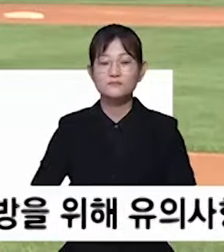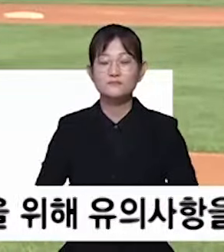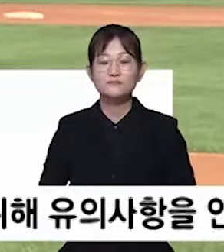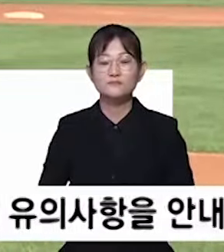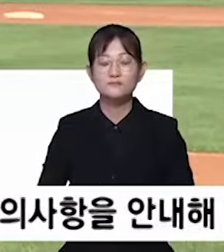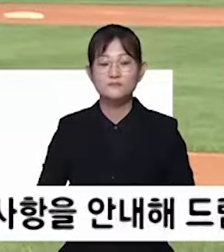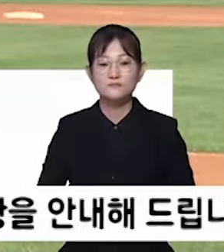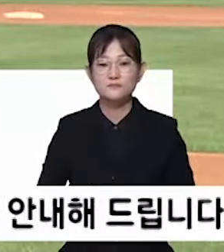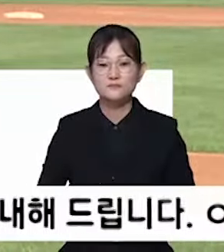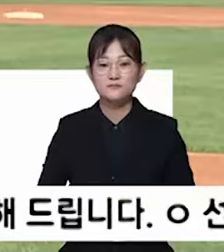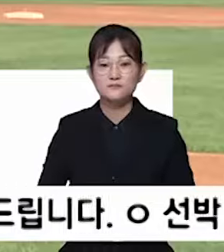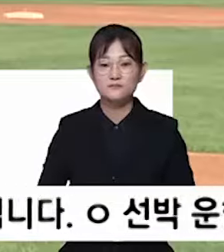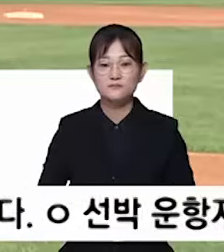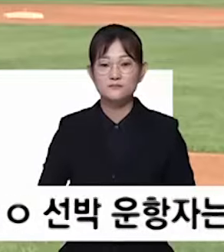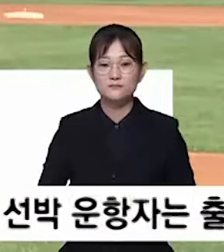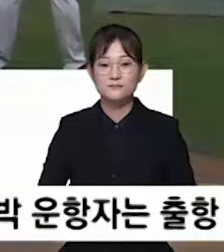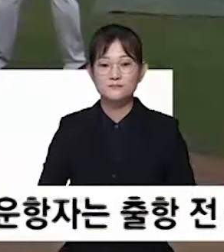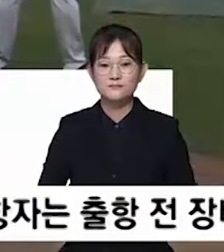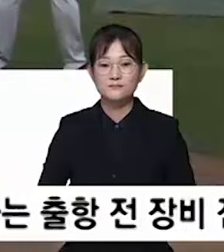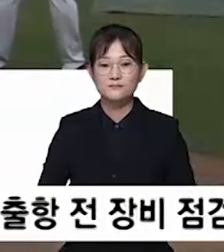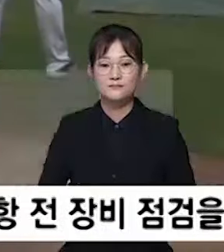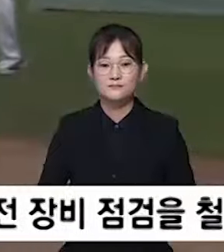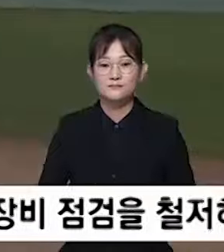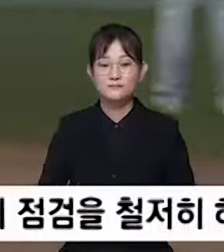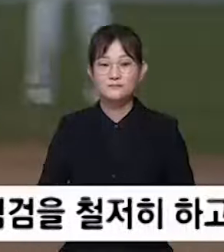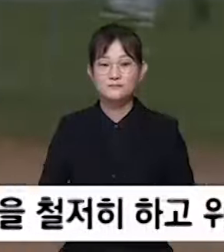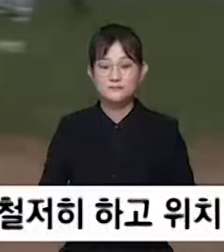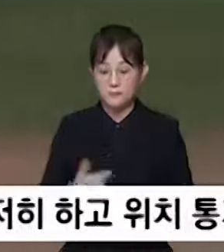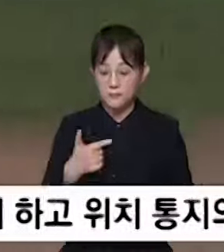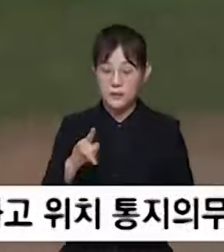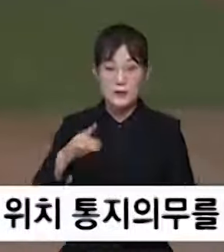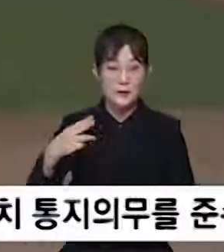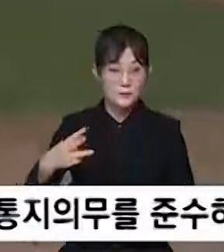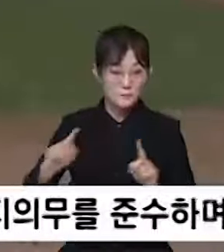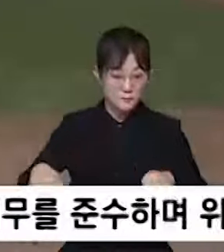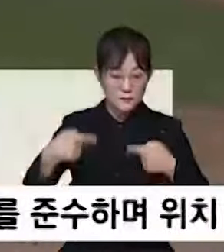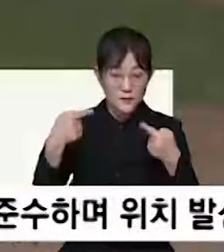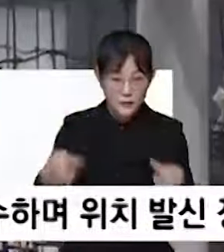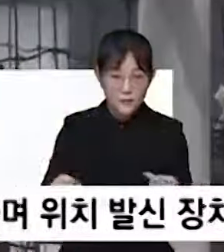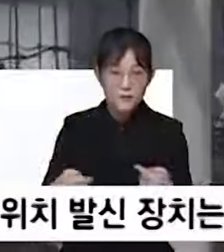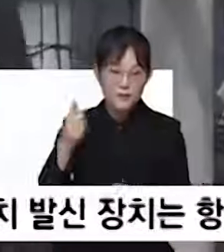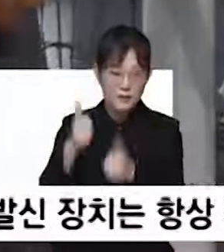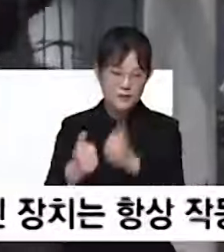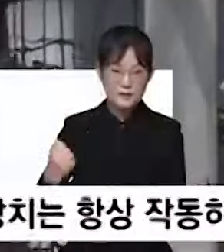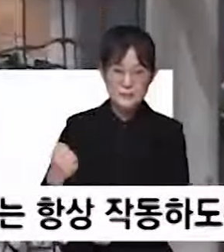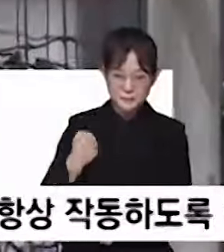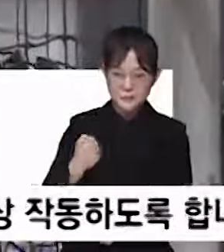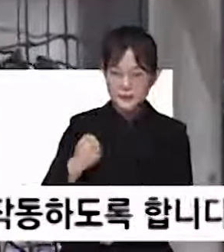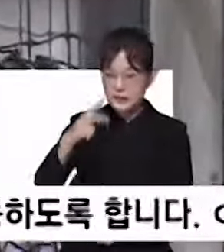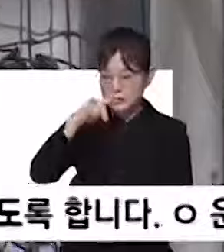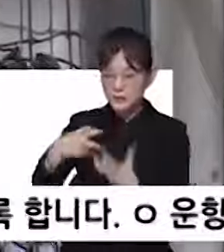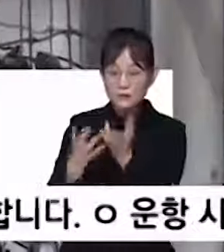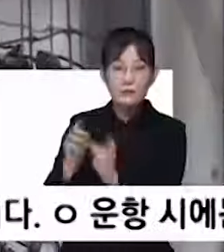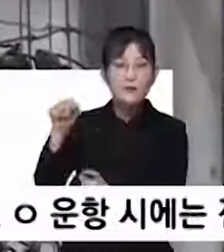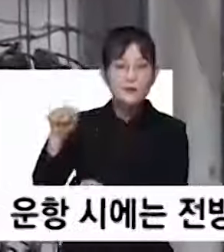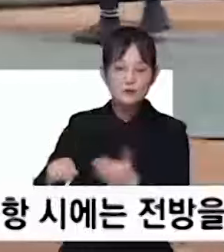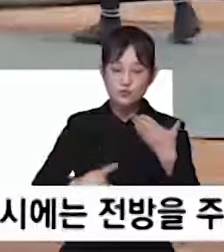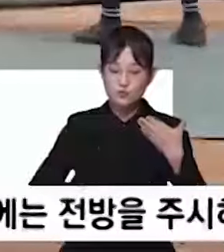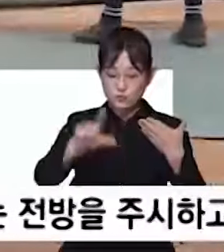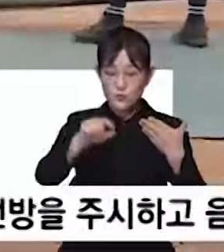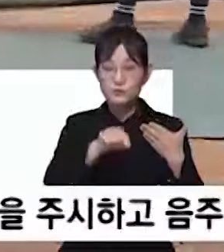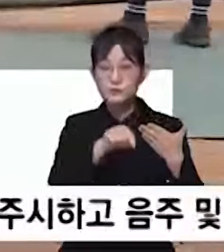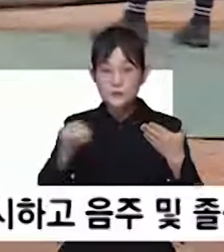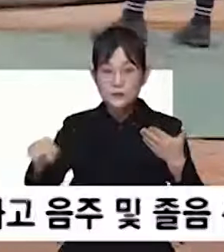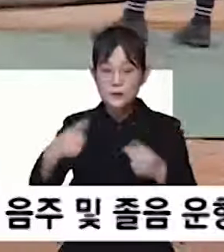할 수 있게끔 스케줄을 다 짜놨기 때문에. 내일이 합류하며 최강의 전력을 완성시킨 기아는 오는 9일부터